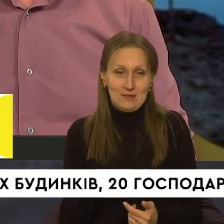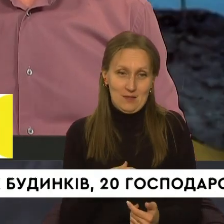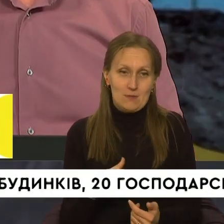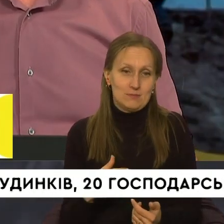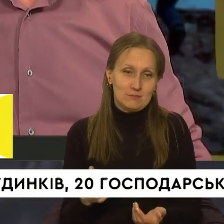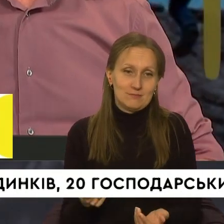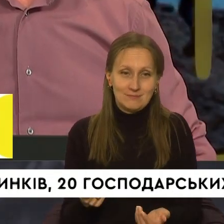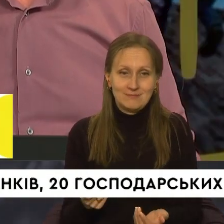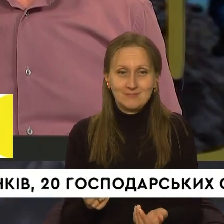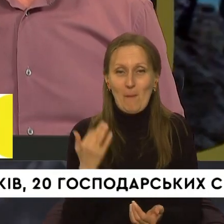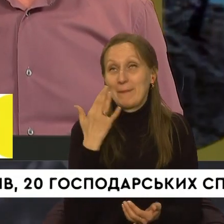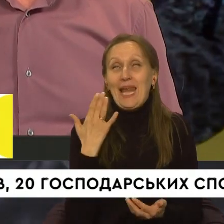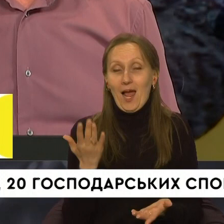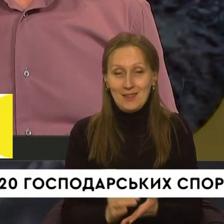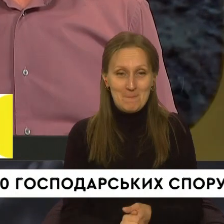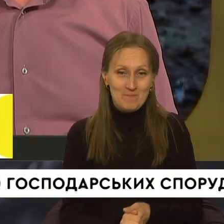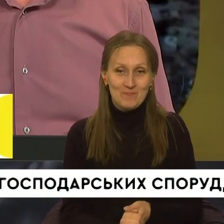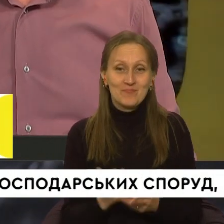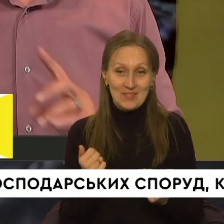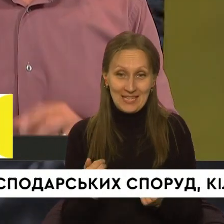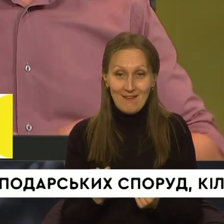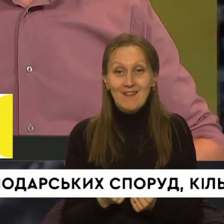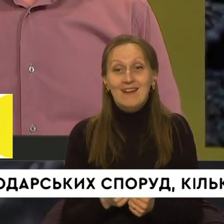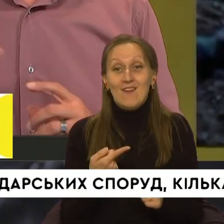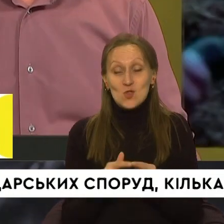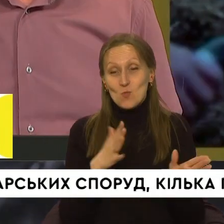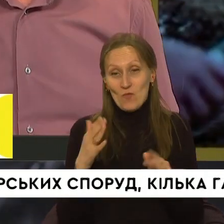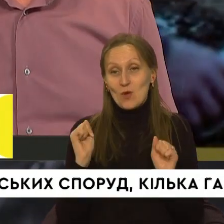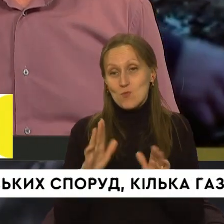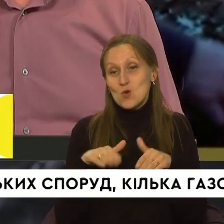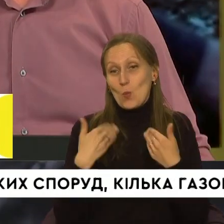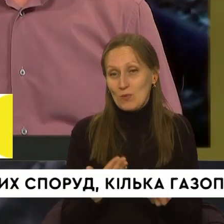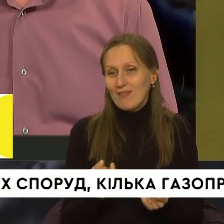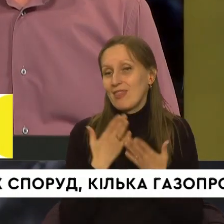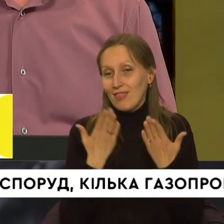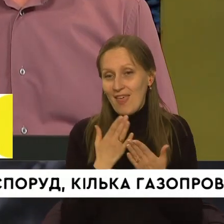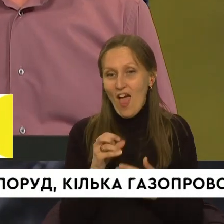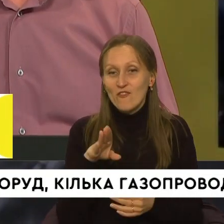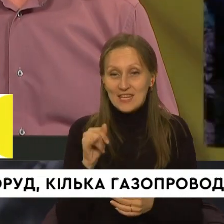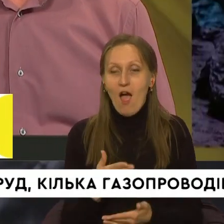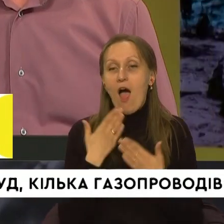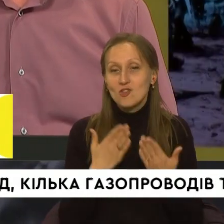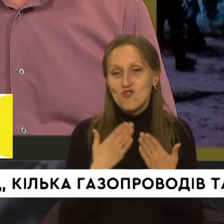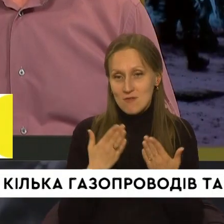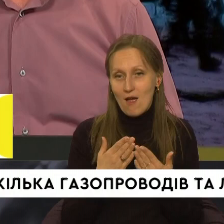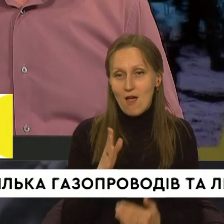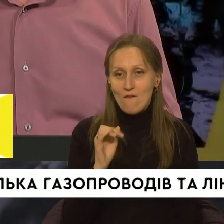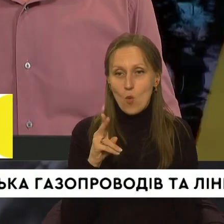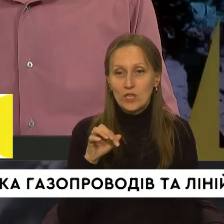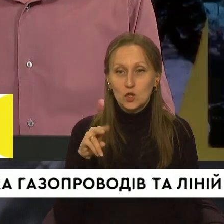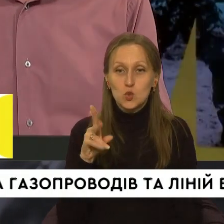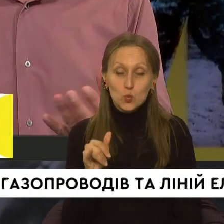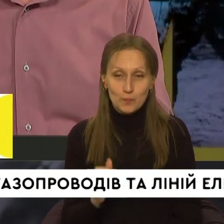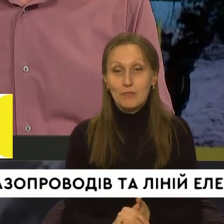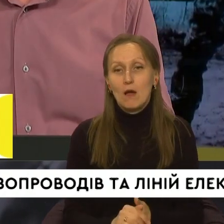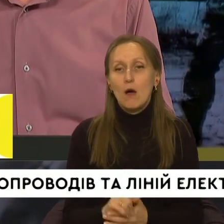там мріяли. Так. В даному випадку можна порадити не читати FT, а читати водичку. А